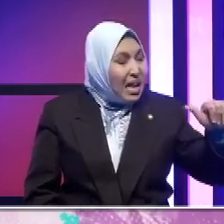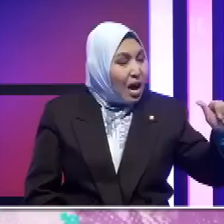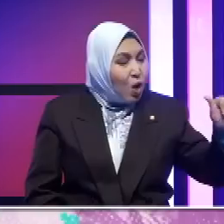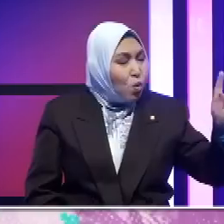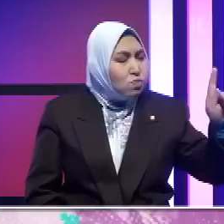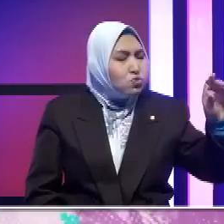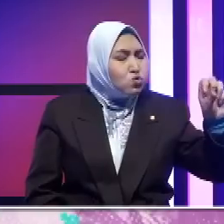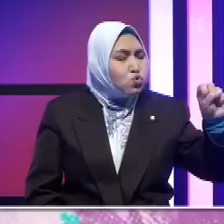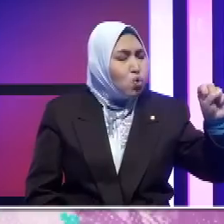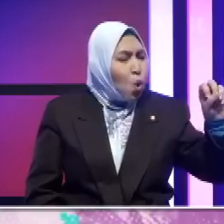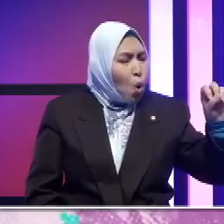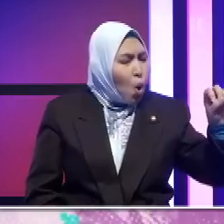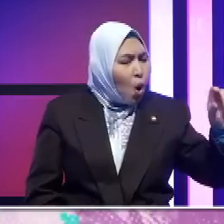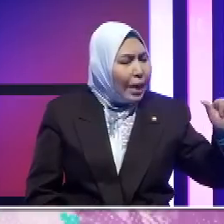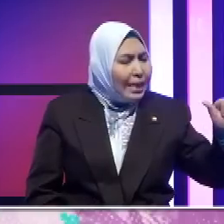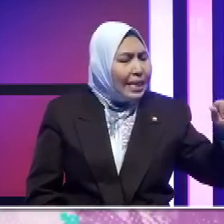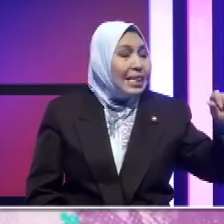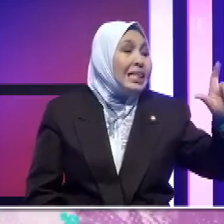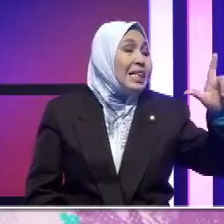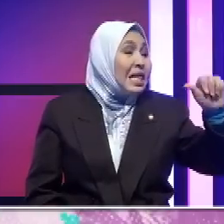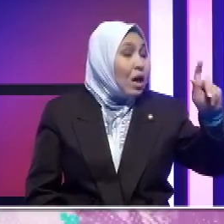iyyaku sadiqan